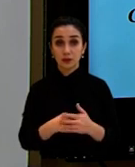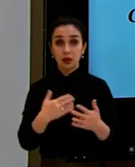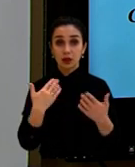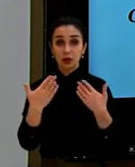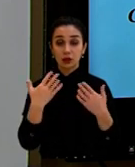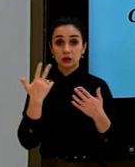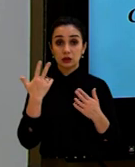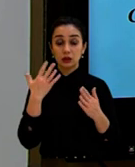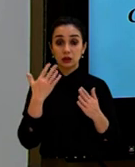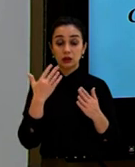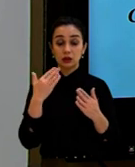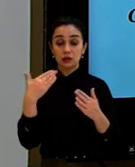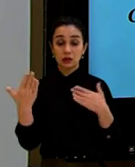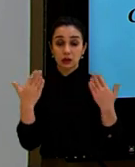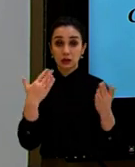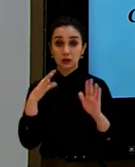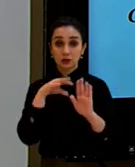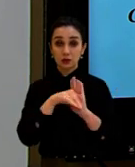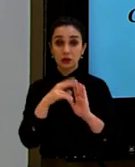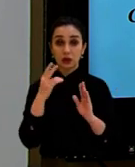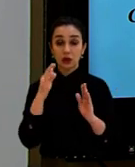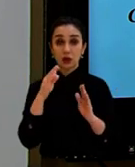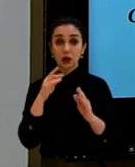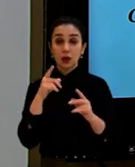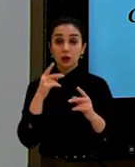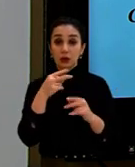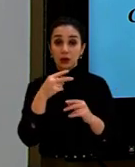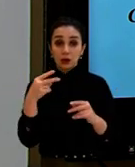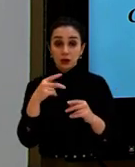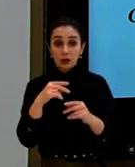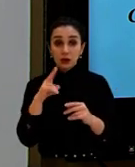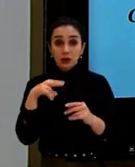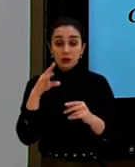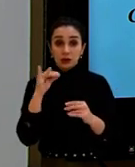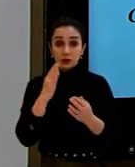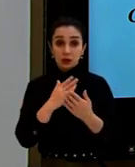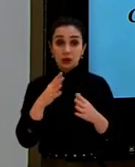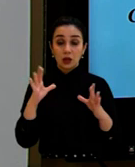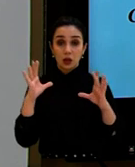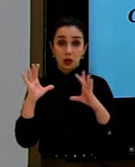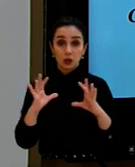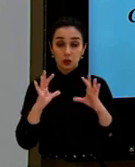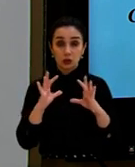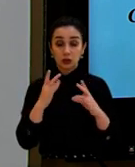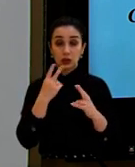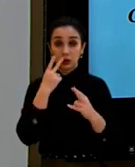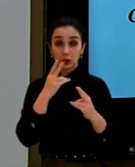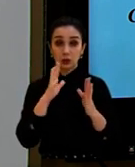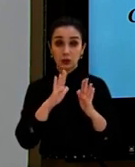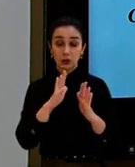Отношение стороны треугольника к синусу противолежащего угла равно диаметру описанной окружности. То